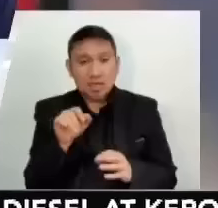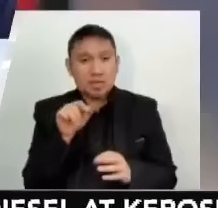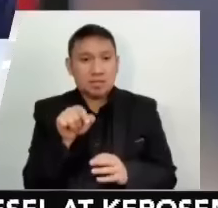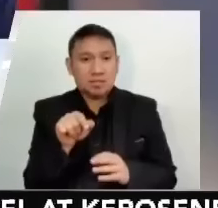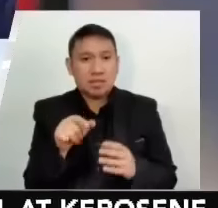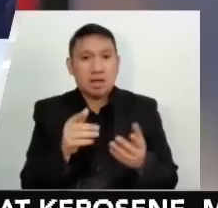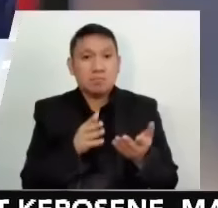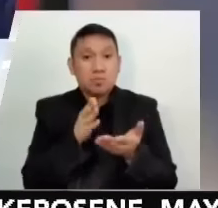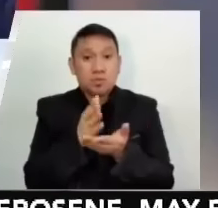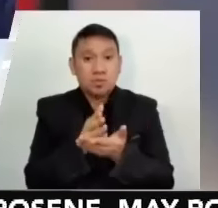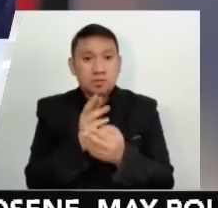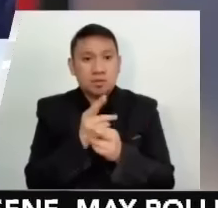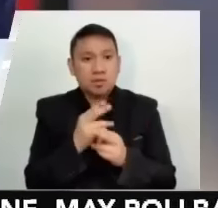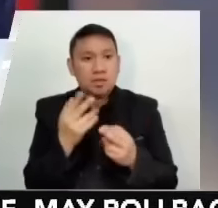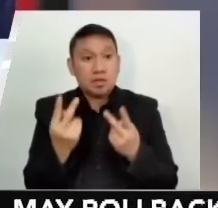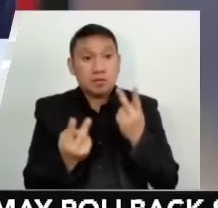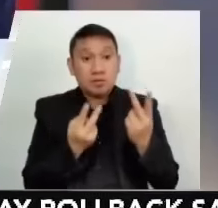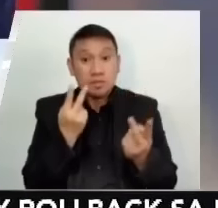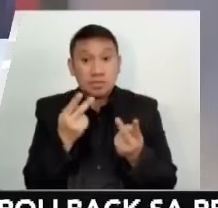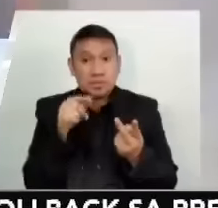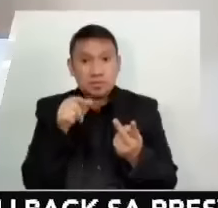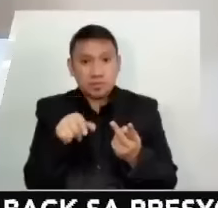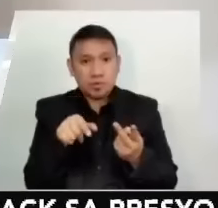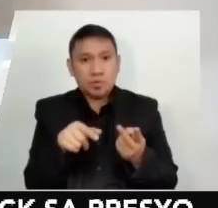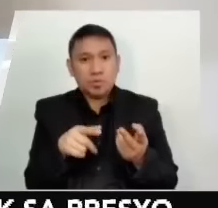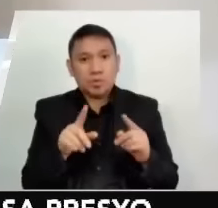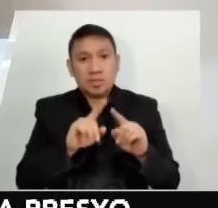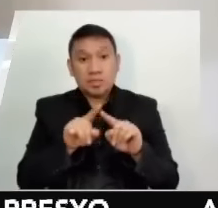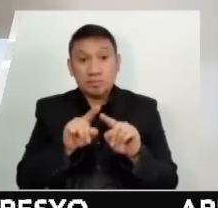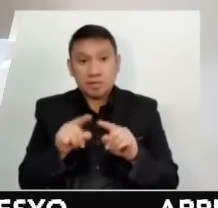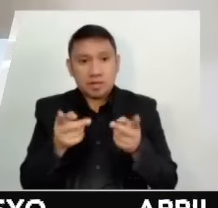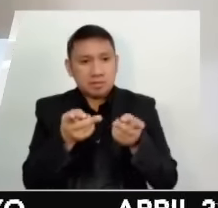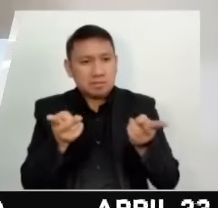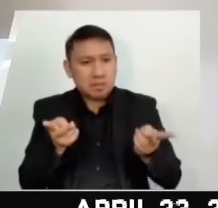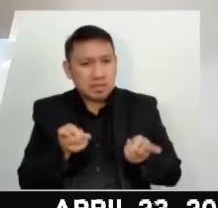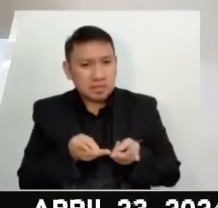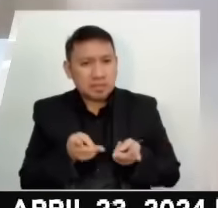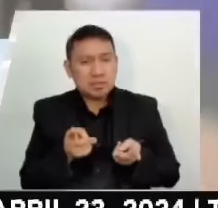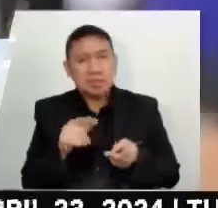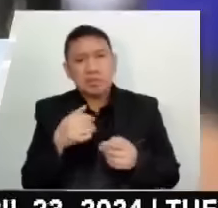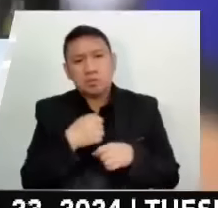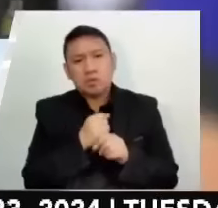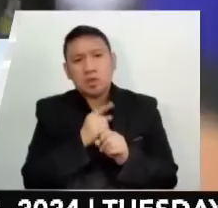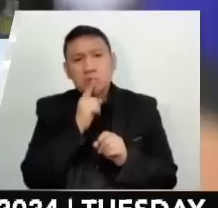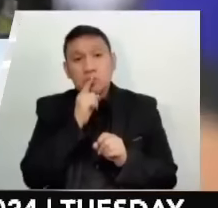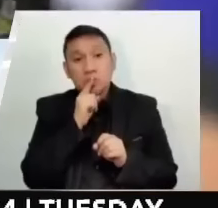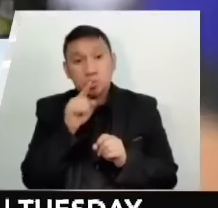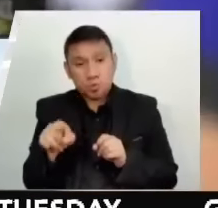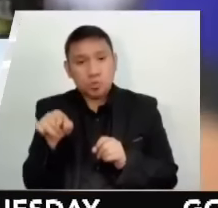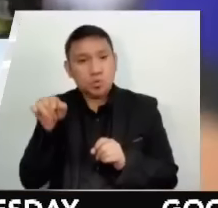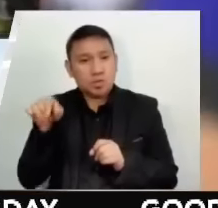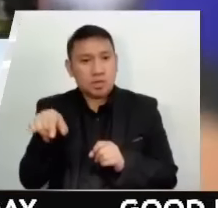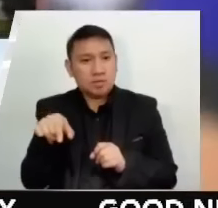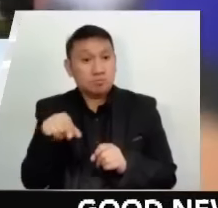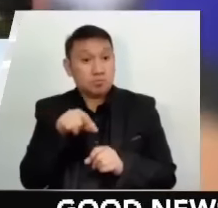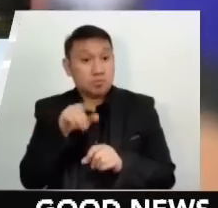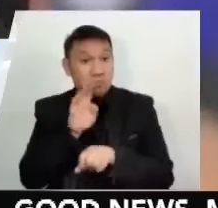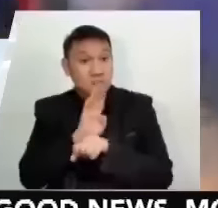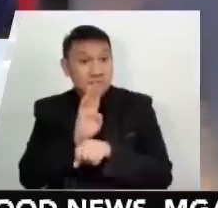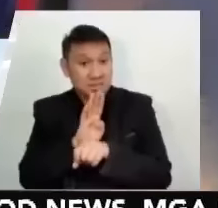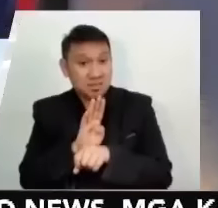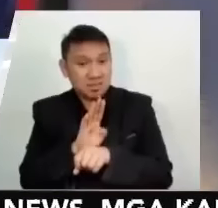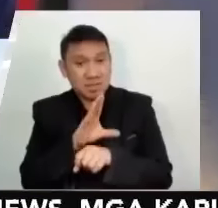binibisita raw nila ang mga repair shop sa iba't ibang lugar para matiyak na accredited sa kanila ang negosyo importante rin daw na hanapin ng import